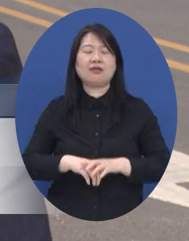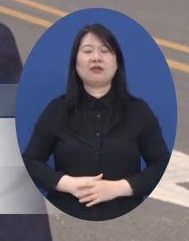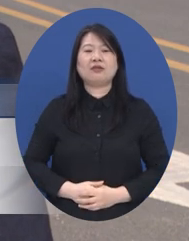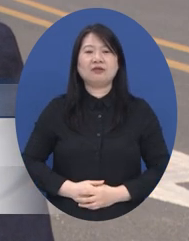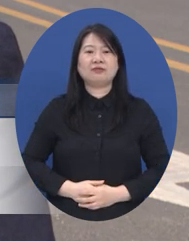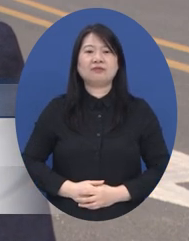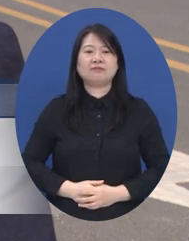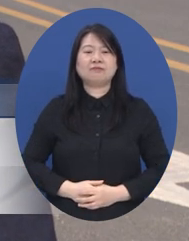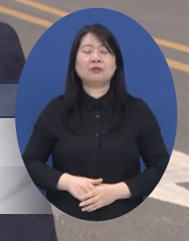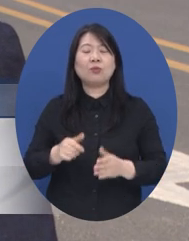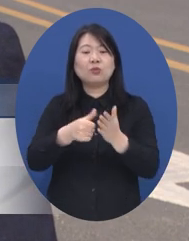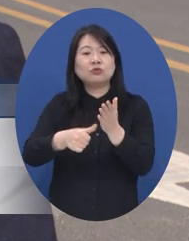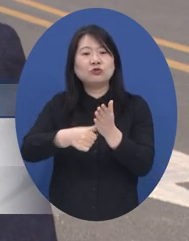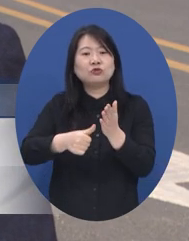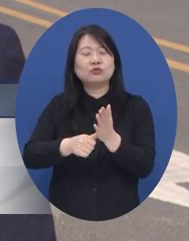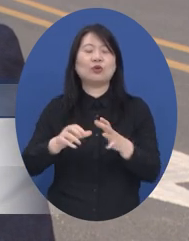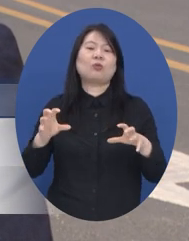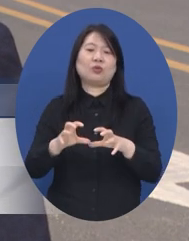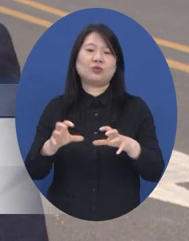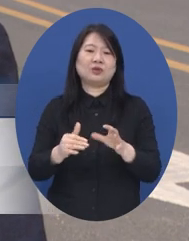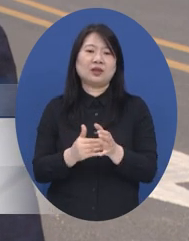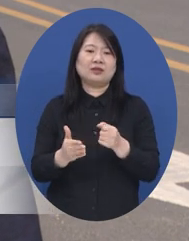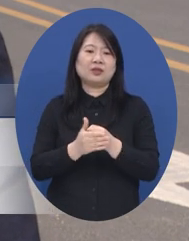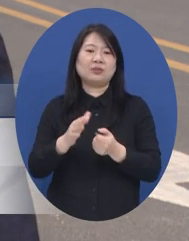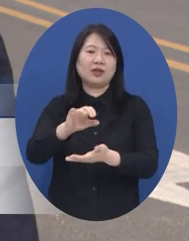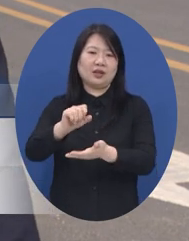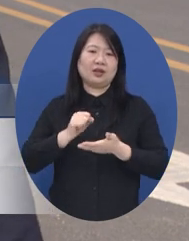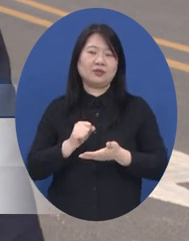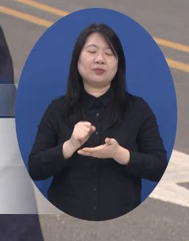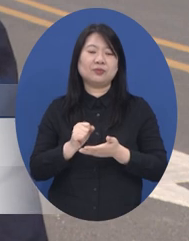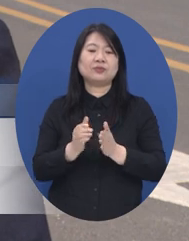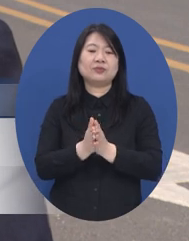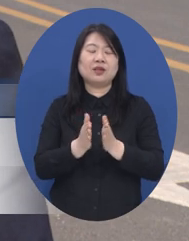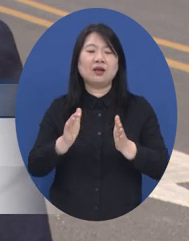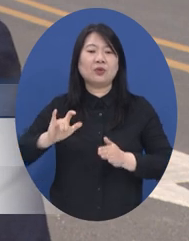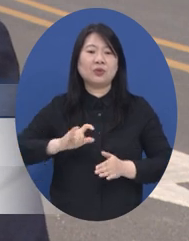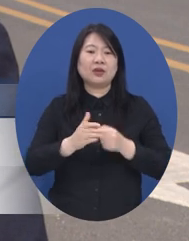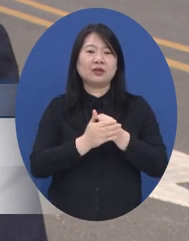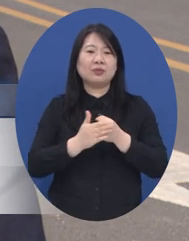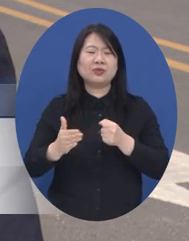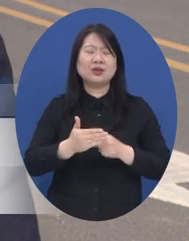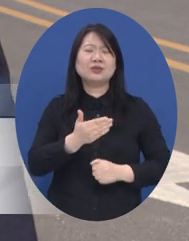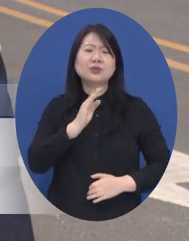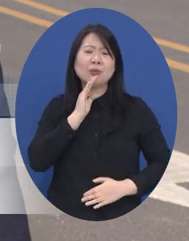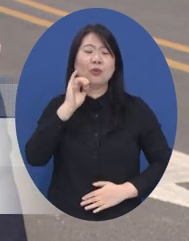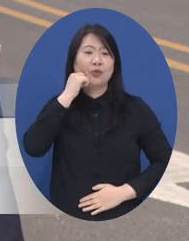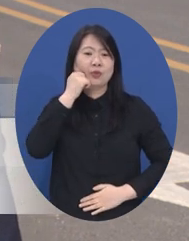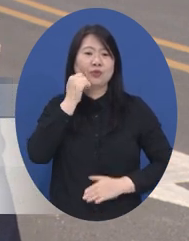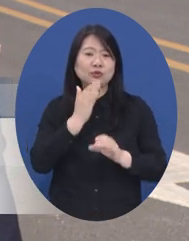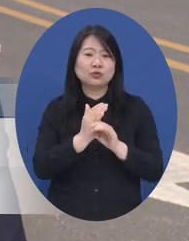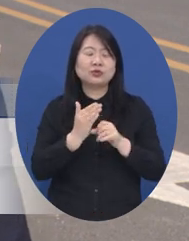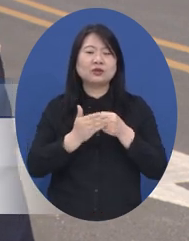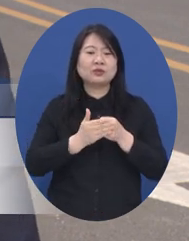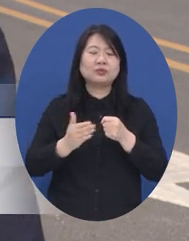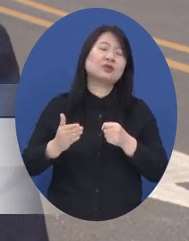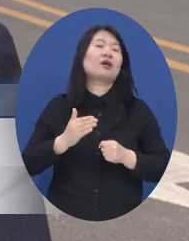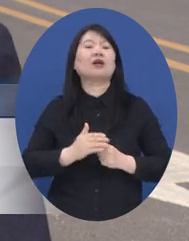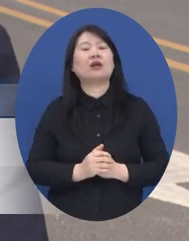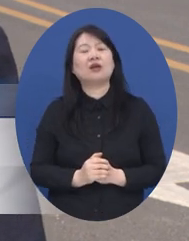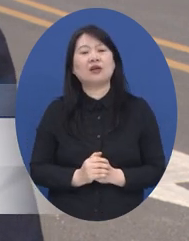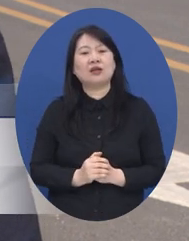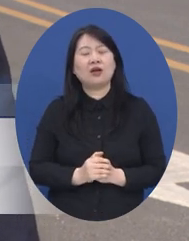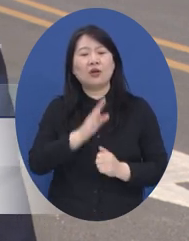십시일반 물품을 모집을 해서 이렇게 가져오게 됐습니다. 코로나19로 굉장히 어렵지 않습니까? 그래서